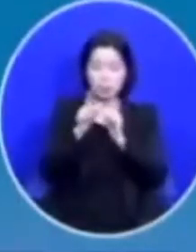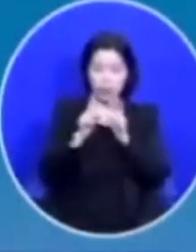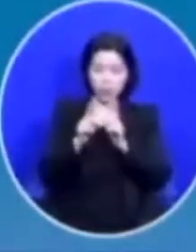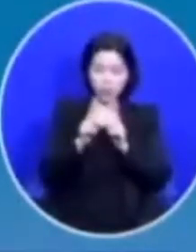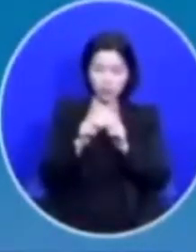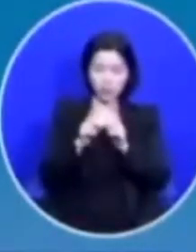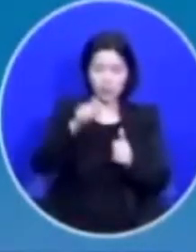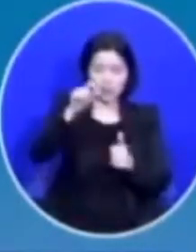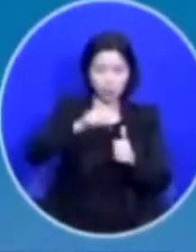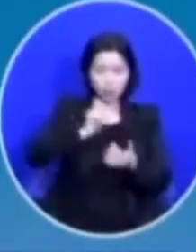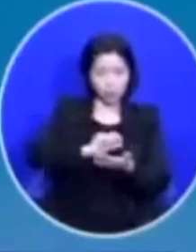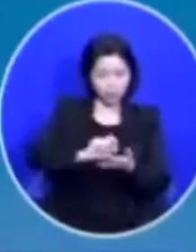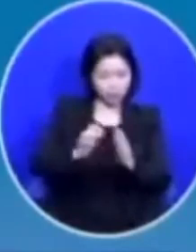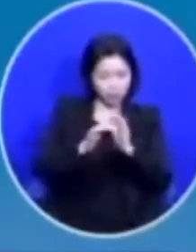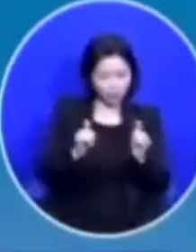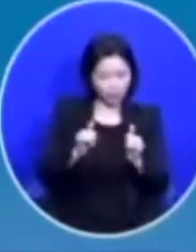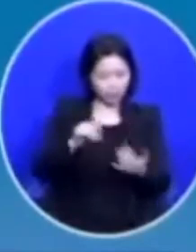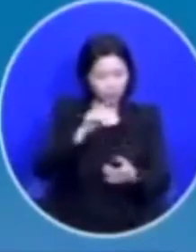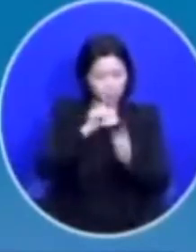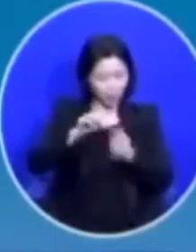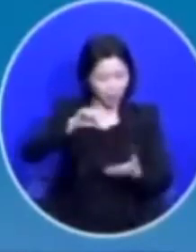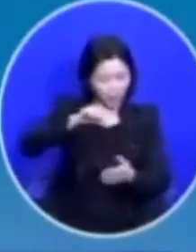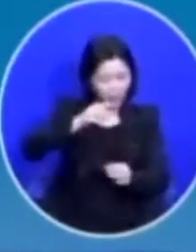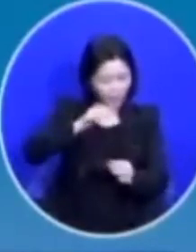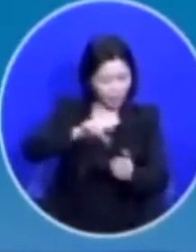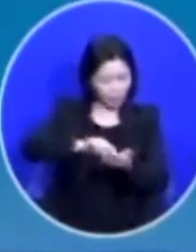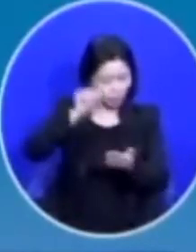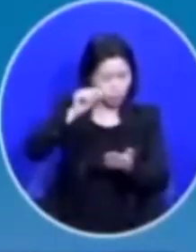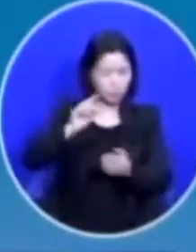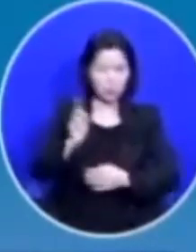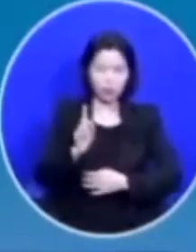말씀 하려고 하는 그 핵심이 무엇인가